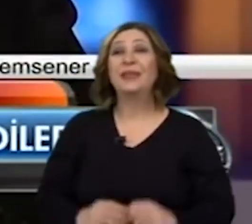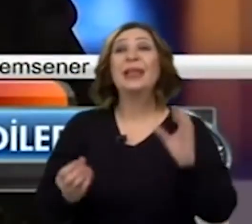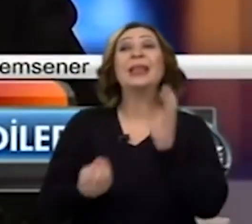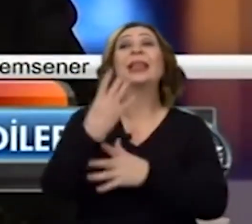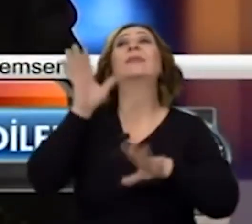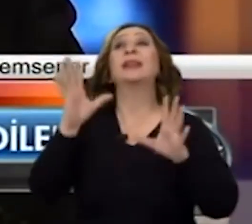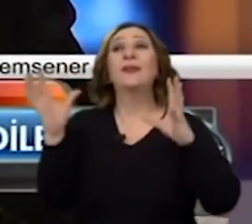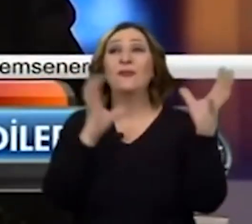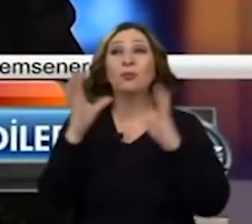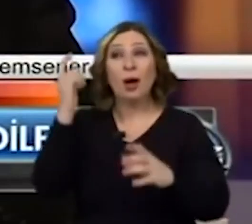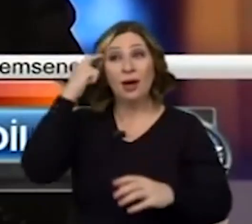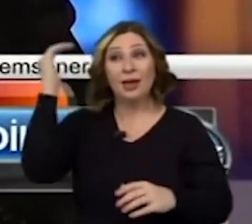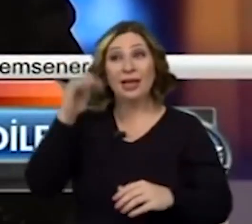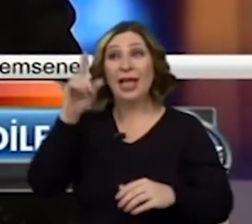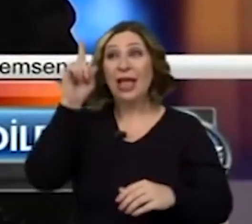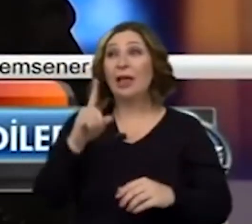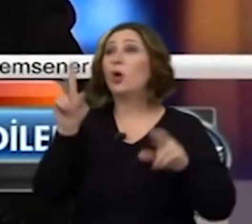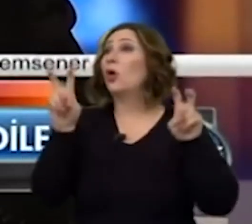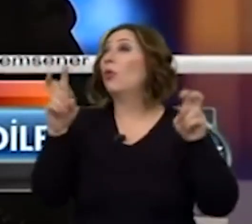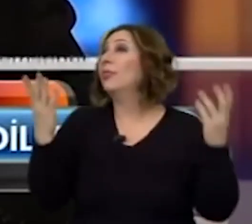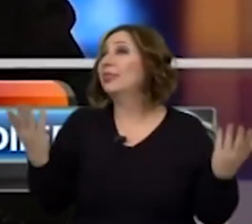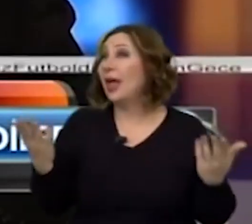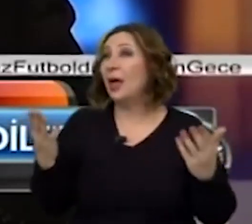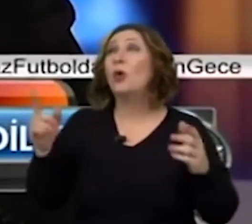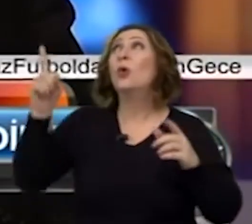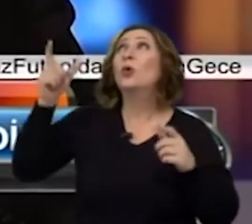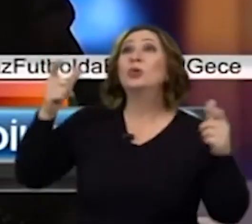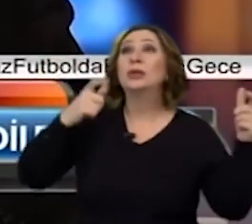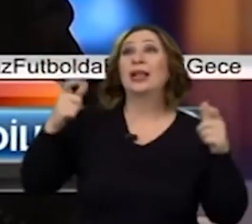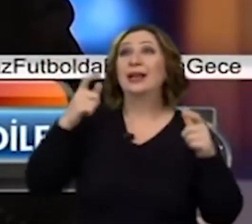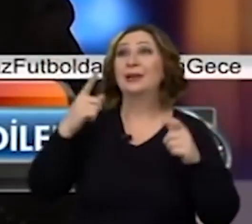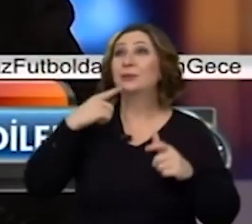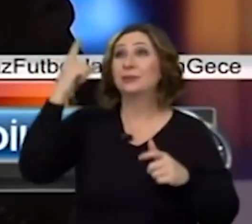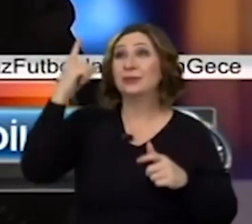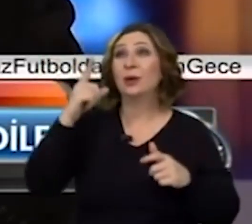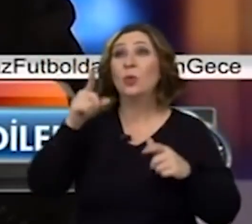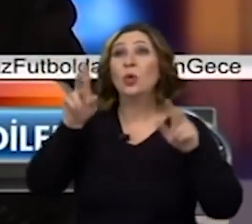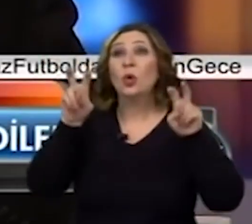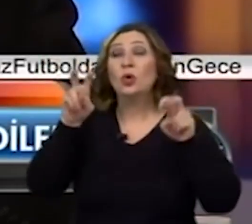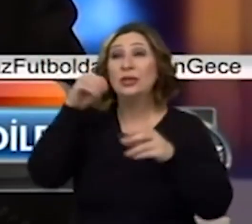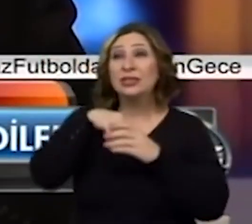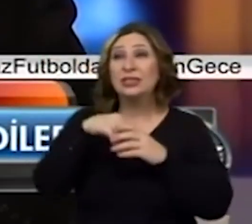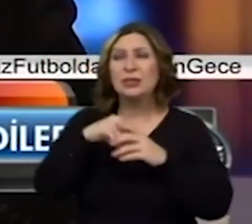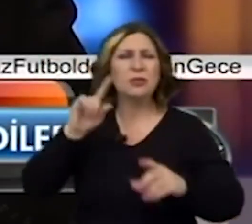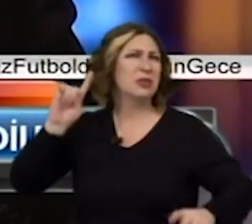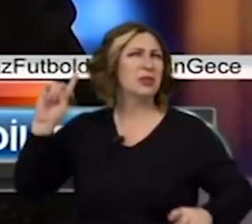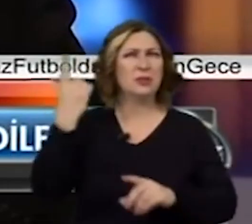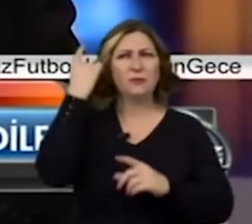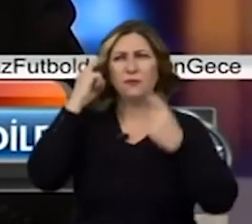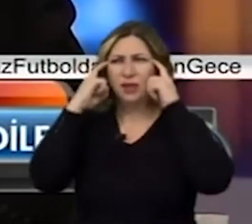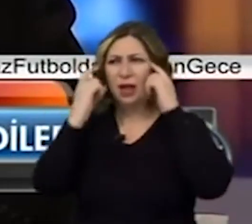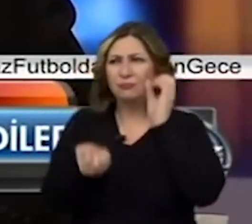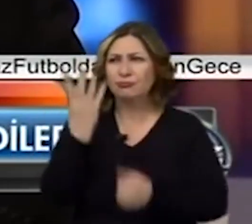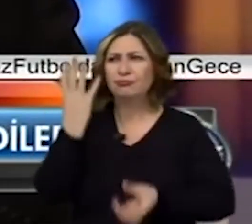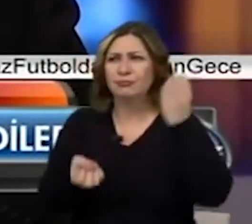Yetmedi. Futbol denince akla gelen ilk konulardan biri olan uzaylılara değindin. Hatta konu hakkında devrim niteliğinde teoriler